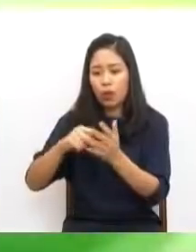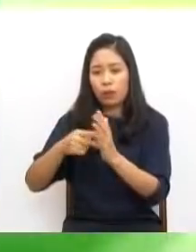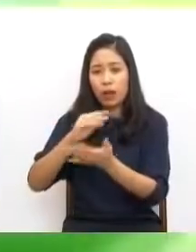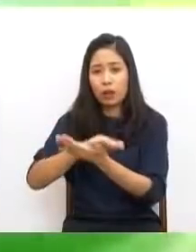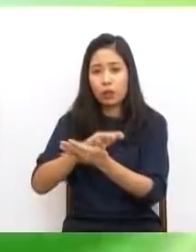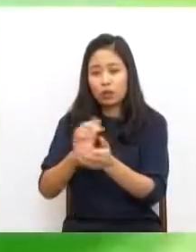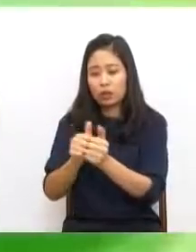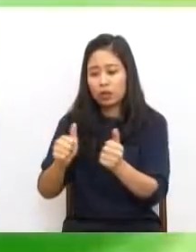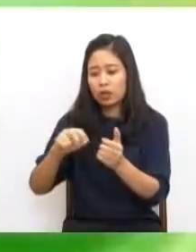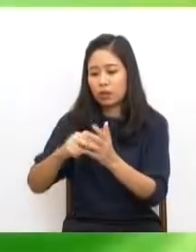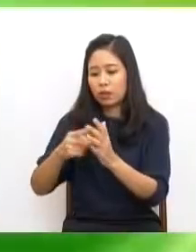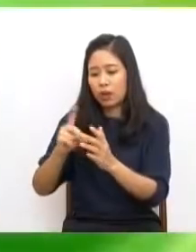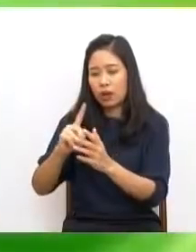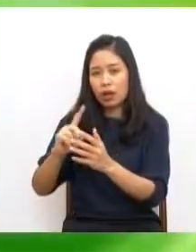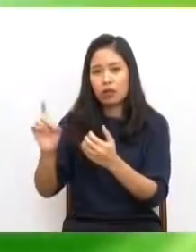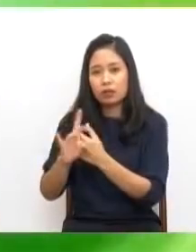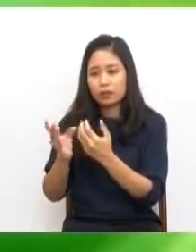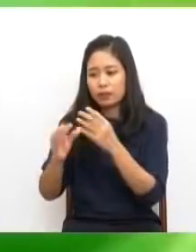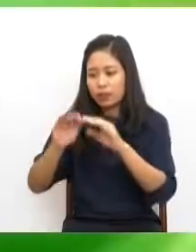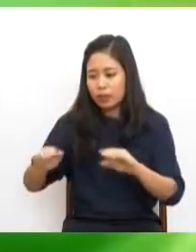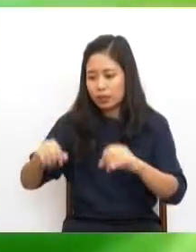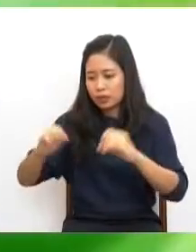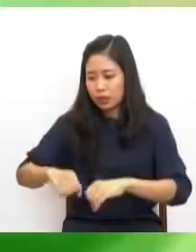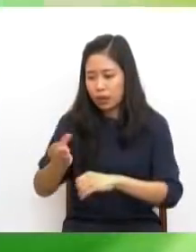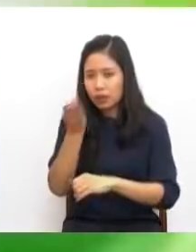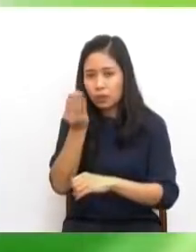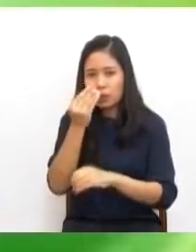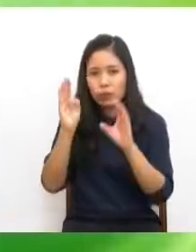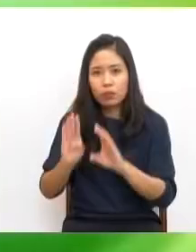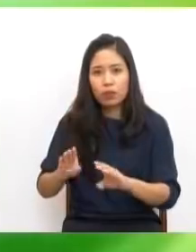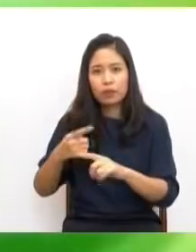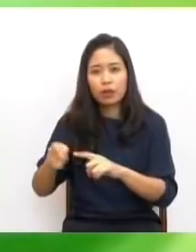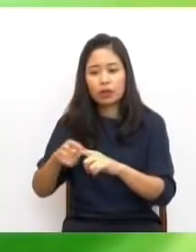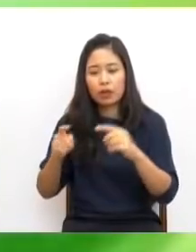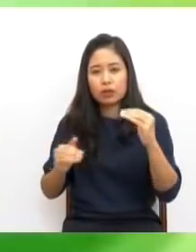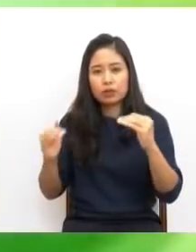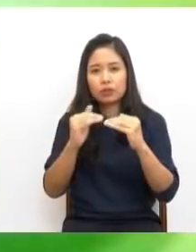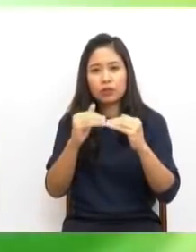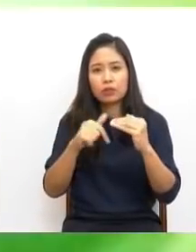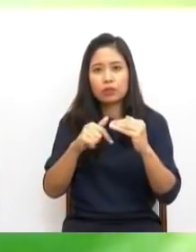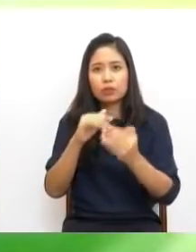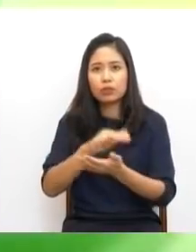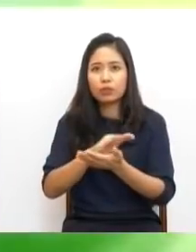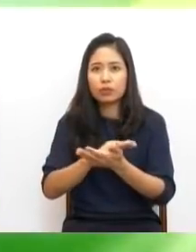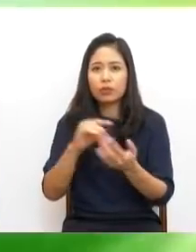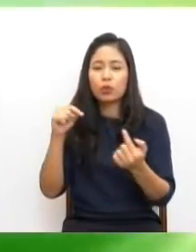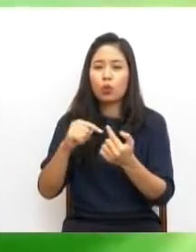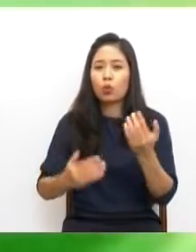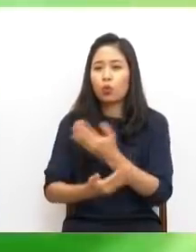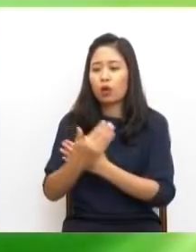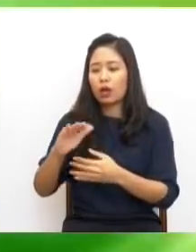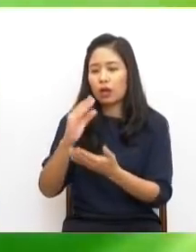แปลงสภาพกลายเป็นแหล่งเรียนรู้ด้วยรูปแบบใหม่เช่นเราสร้างคอมเพล็กซ์ทางการศึกษาขึ้นในตำบลหนึ่